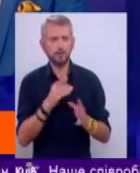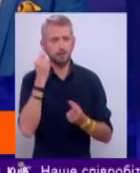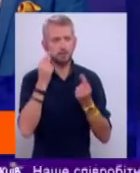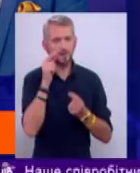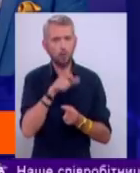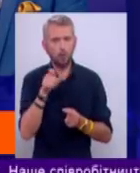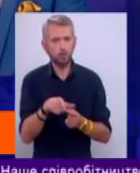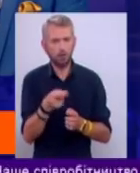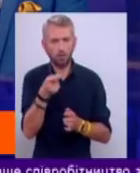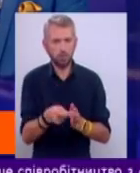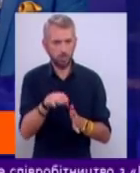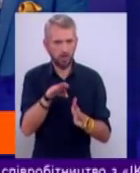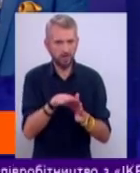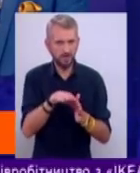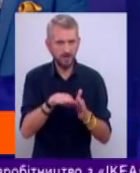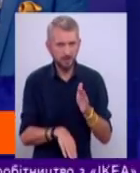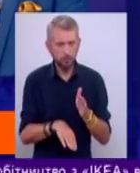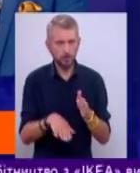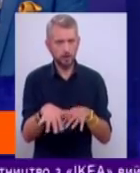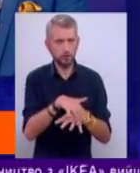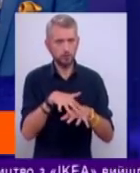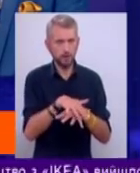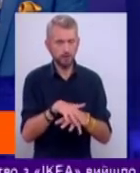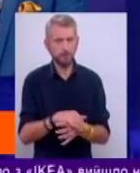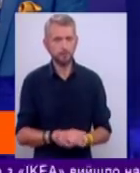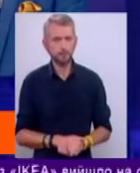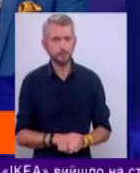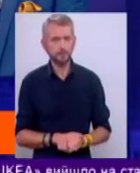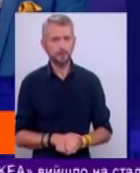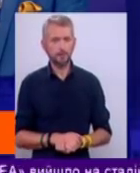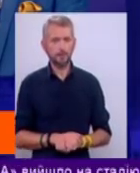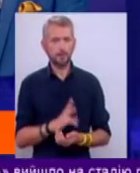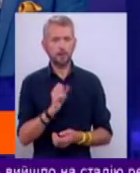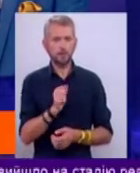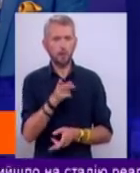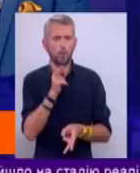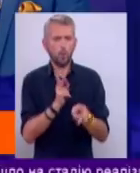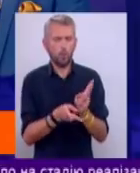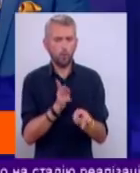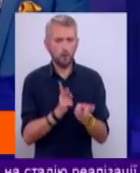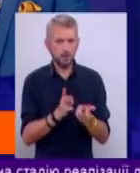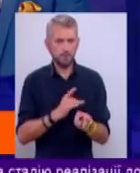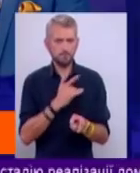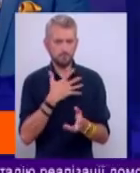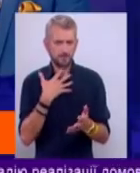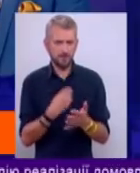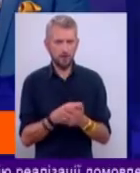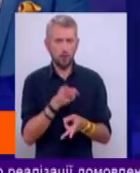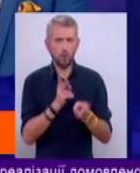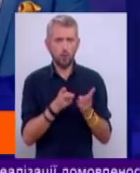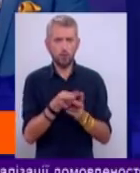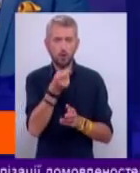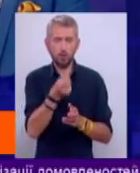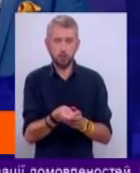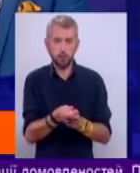психологи знецінюються суспільством, на кухні, на приватній кухні знецінюється